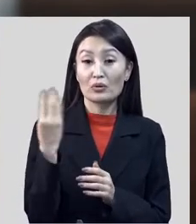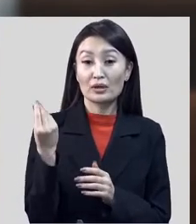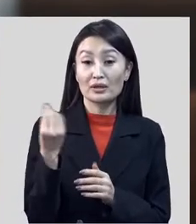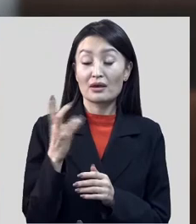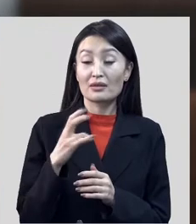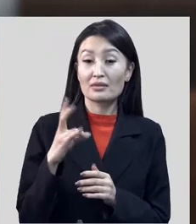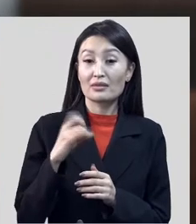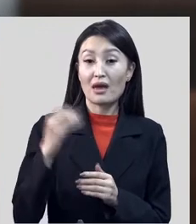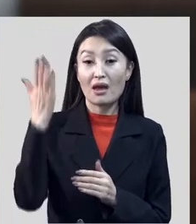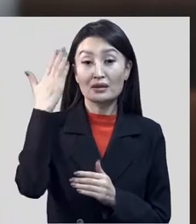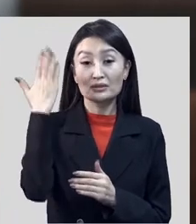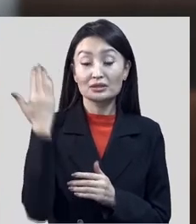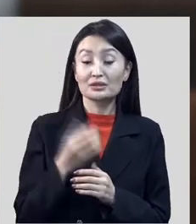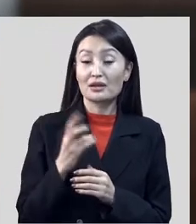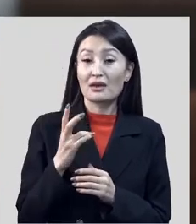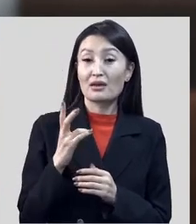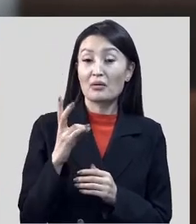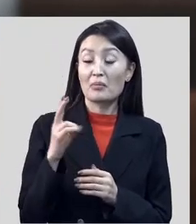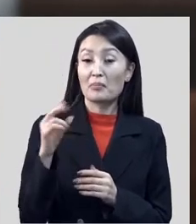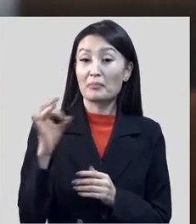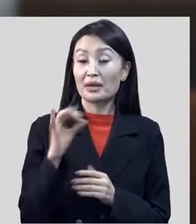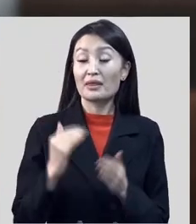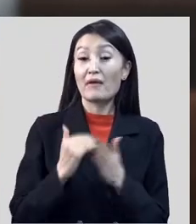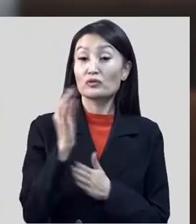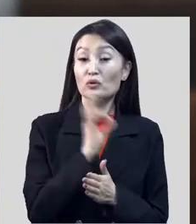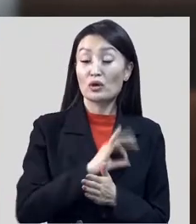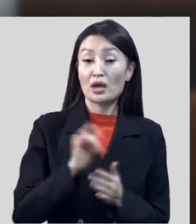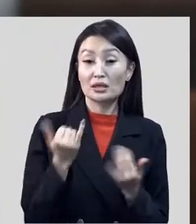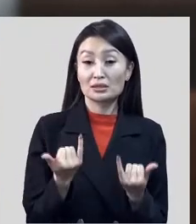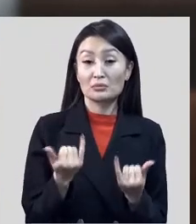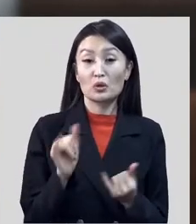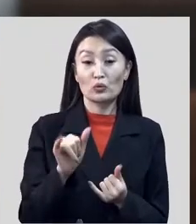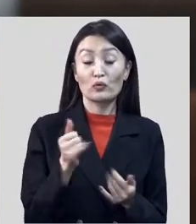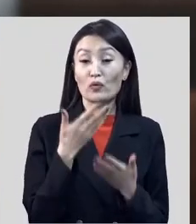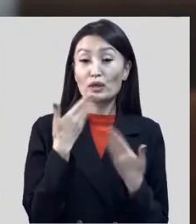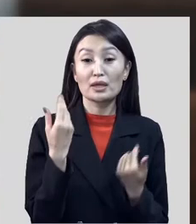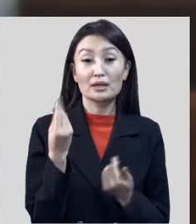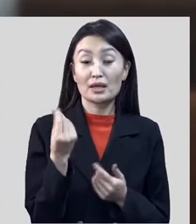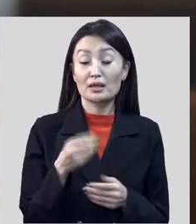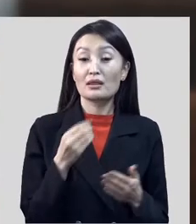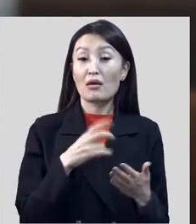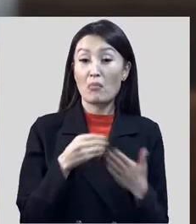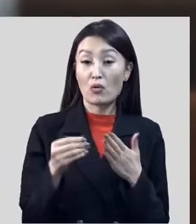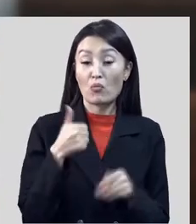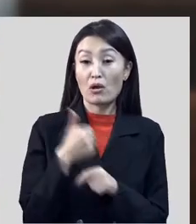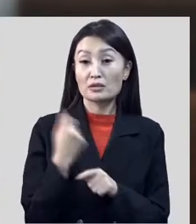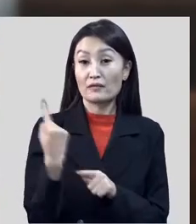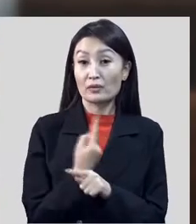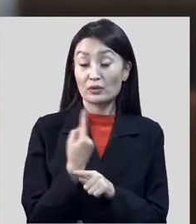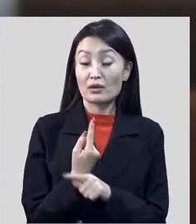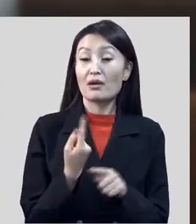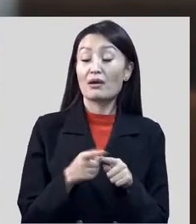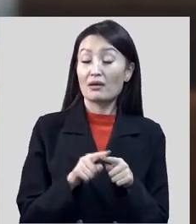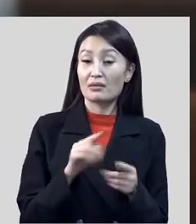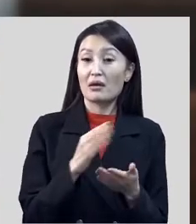развлечения при невысоких доходах и теперь у него нет денег на покупку основных продуктов то это